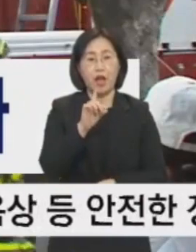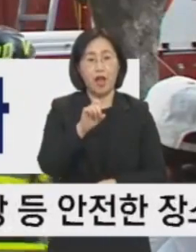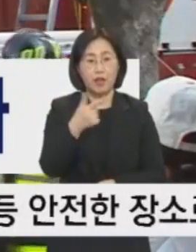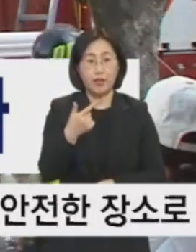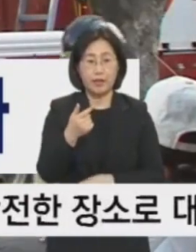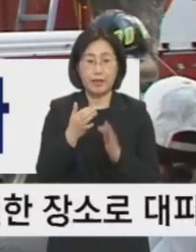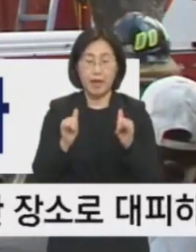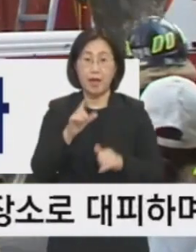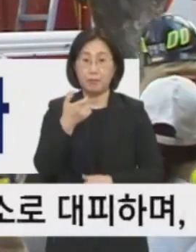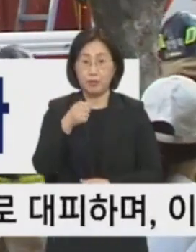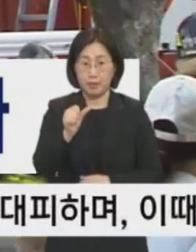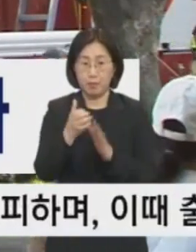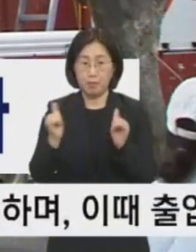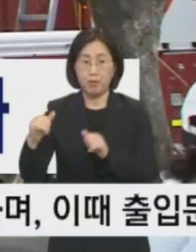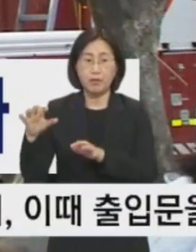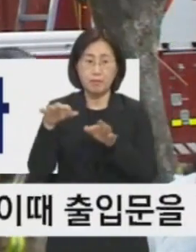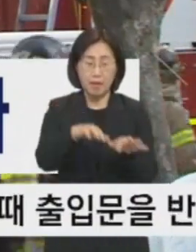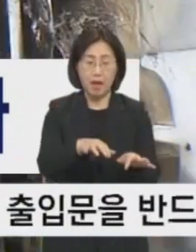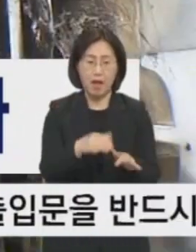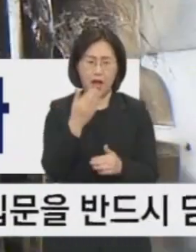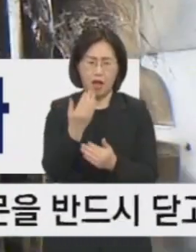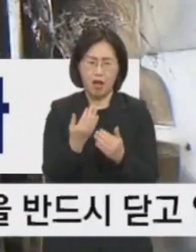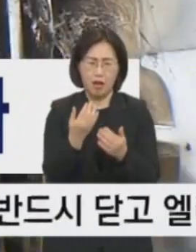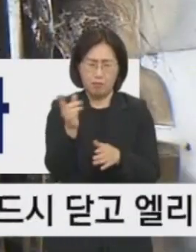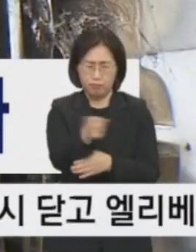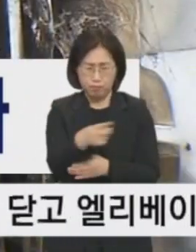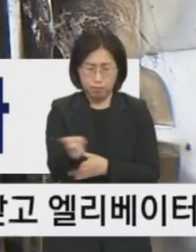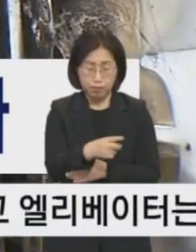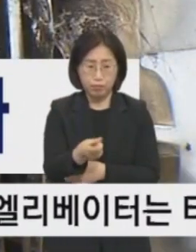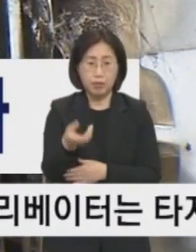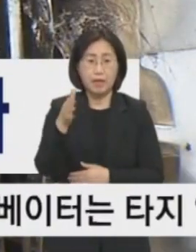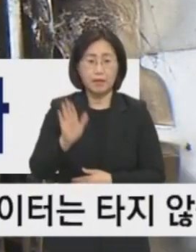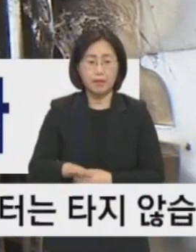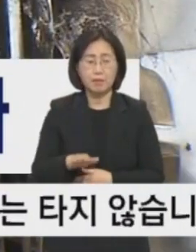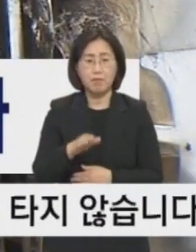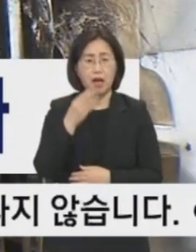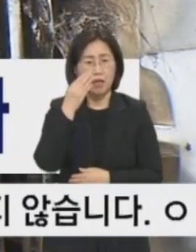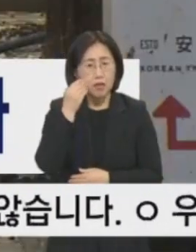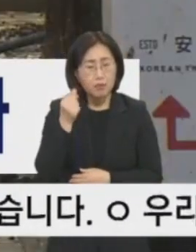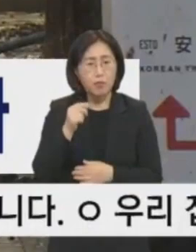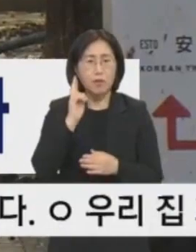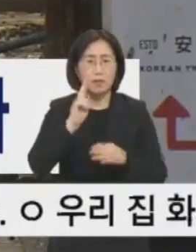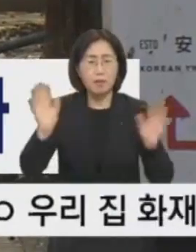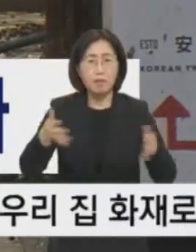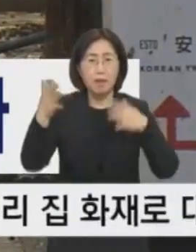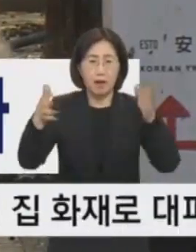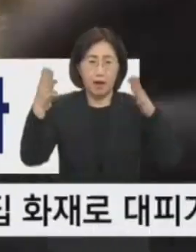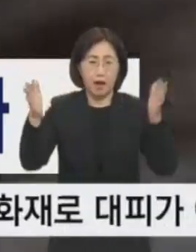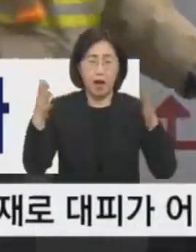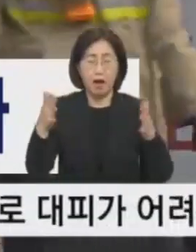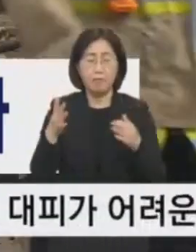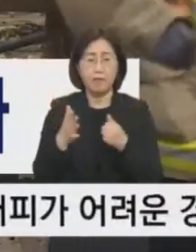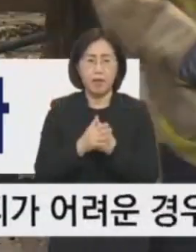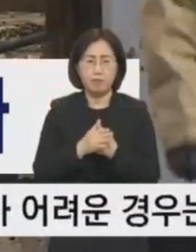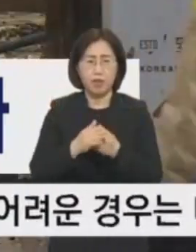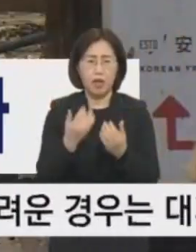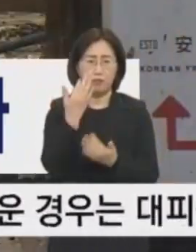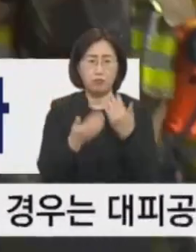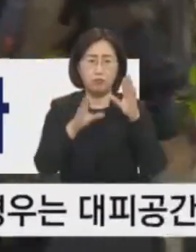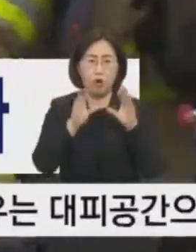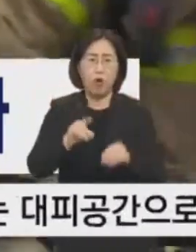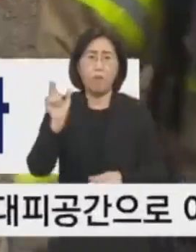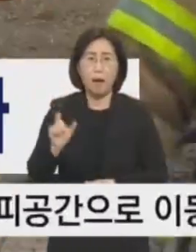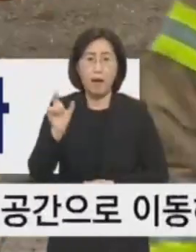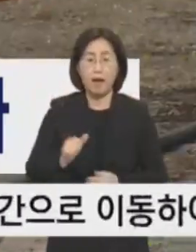인력 예순 다섯 명을 동원해 진화 작업을 버렸지만 인화성 물질과 강한 바람으로 진화의 어려움을 겪었습니다